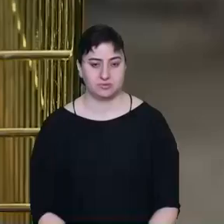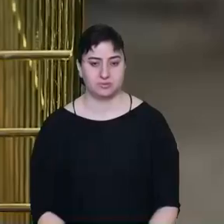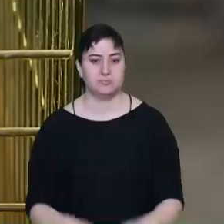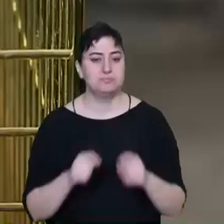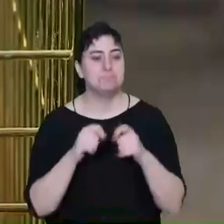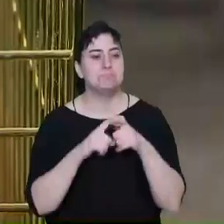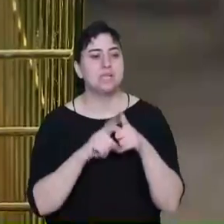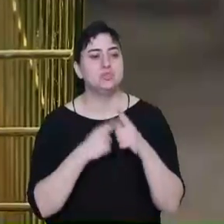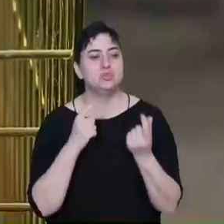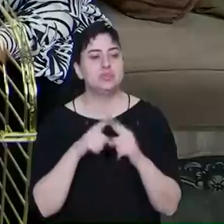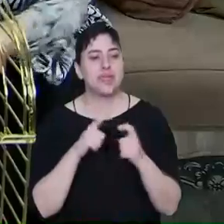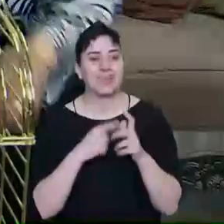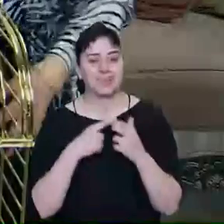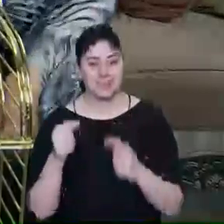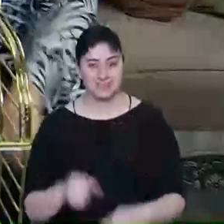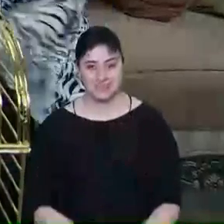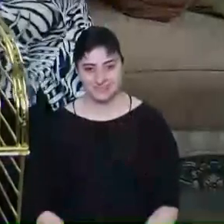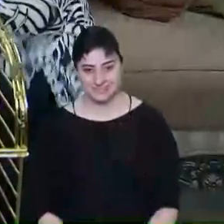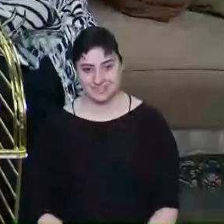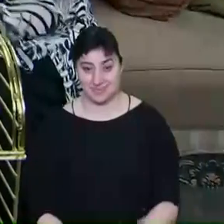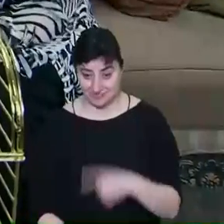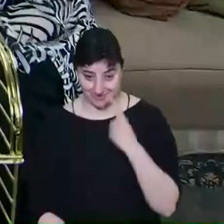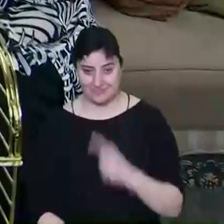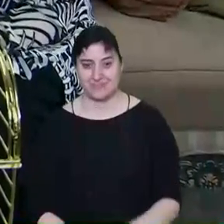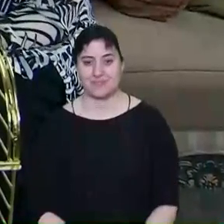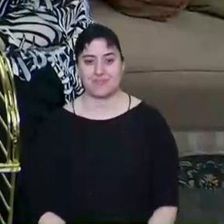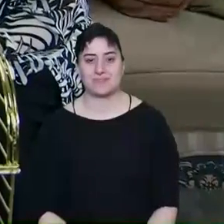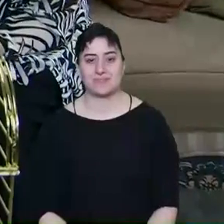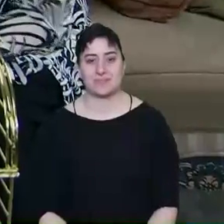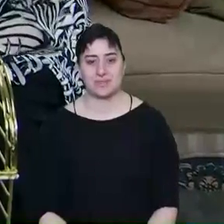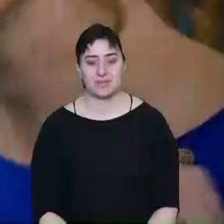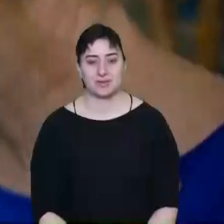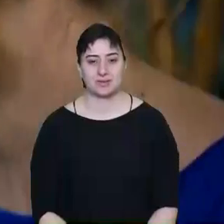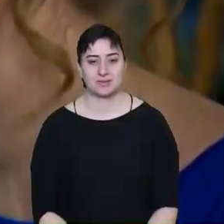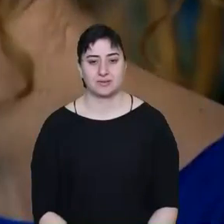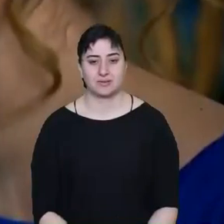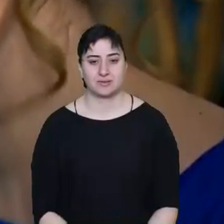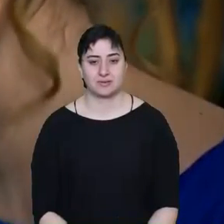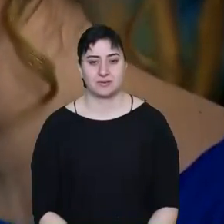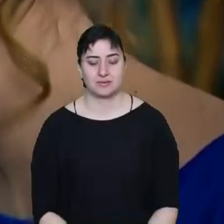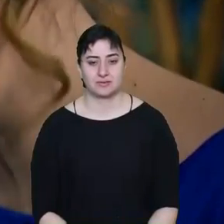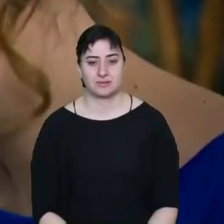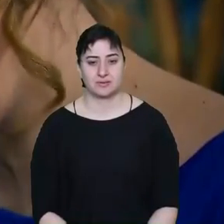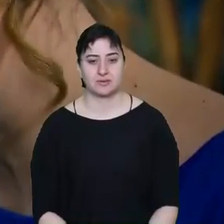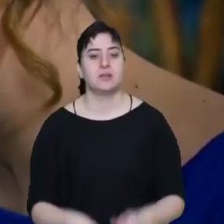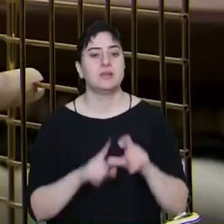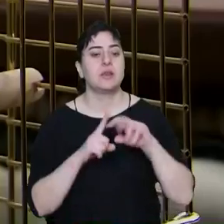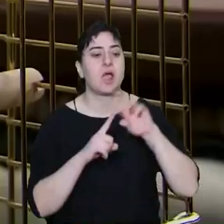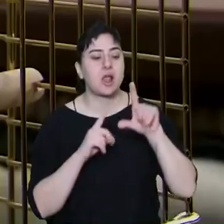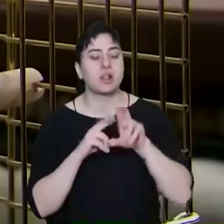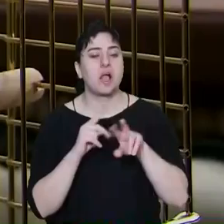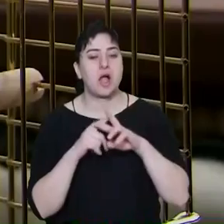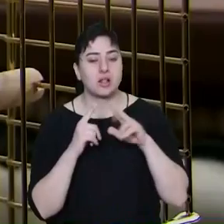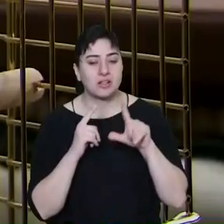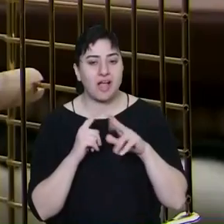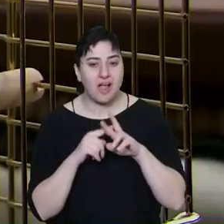Bijuteri! Bijuteri! Bijuteri! Gördünüz mü? Dal kalkar, kartal sarkar.